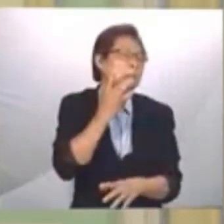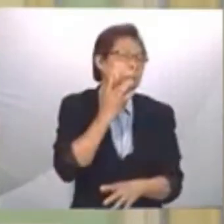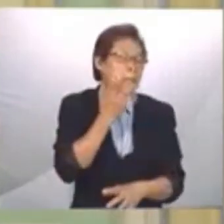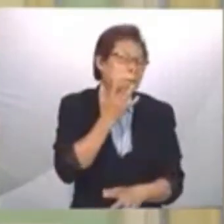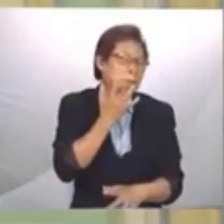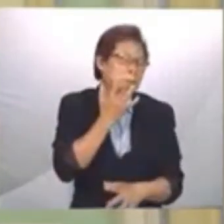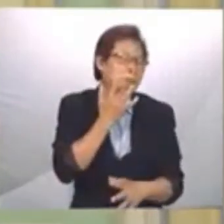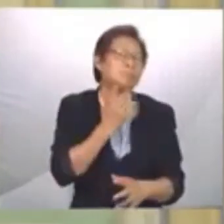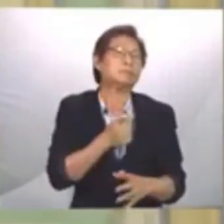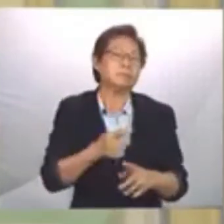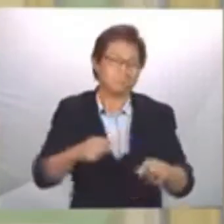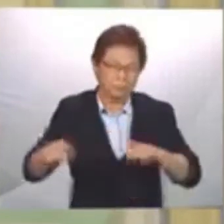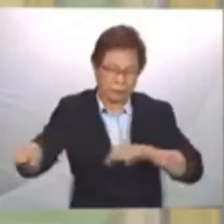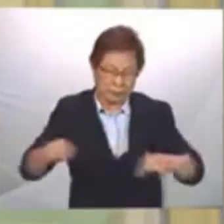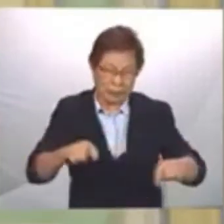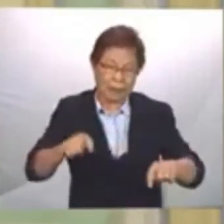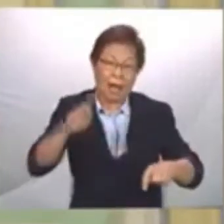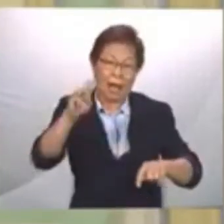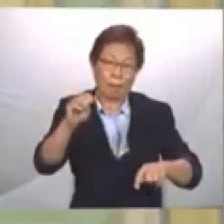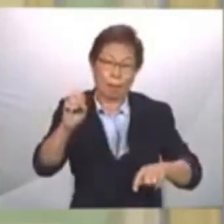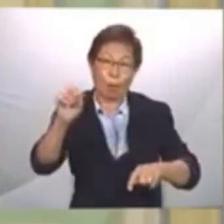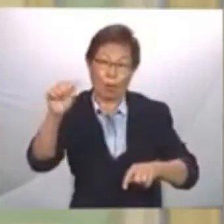oleh kementerian yang berkaitan.